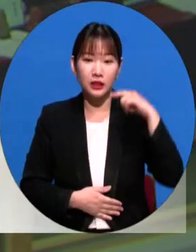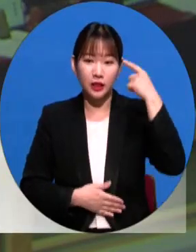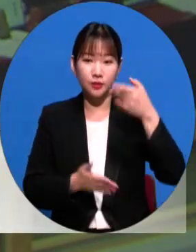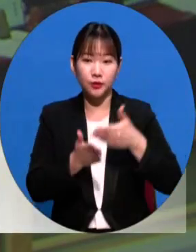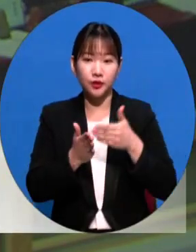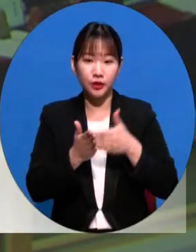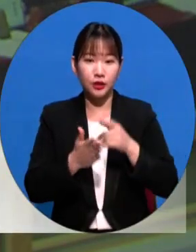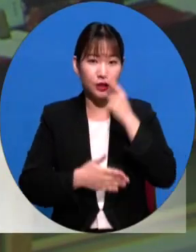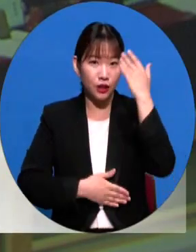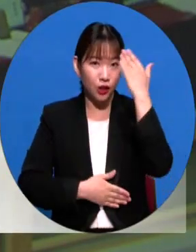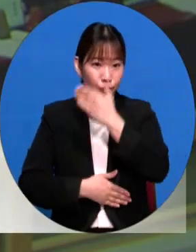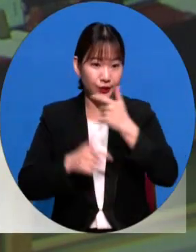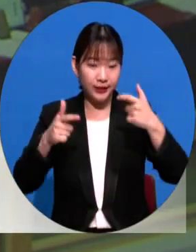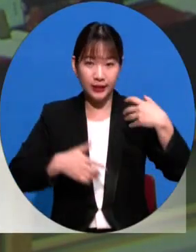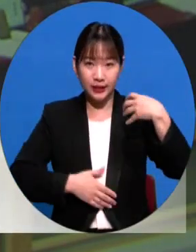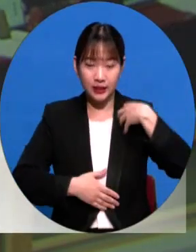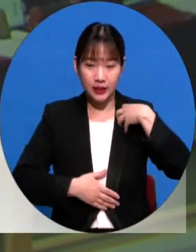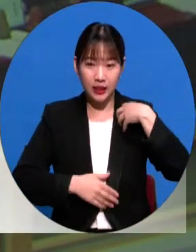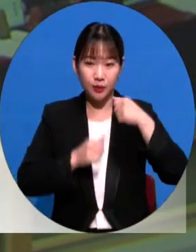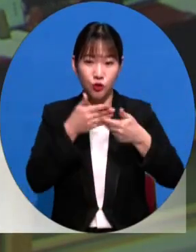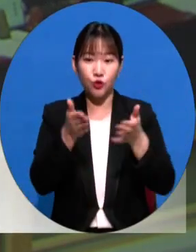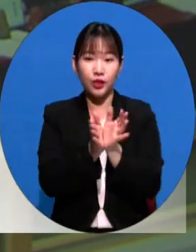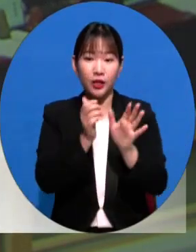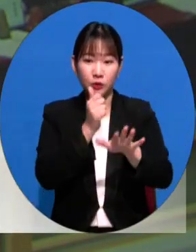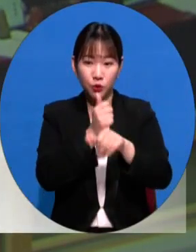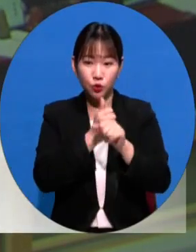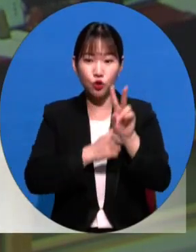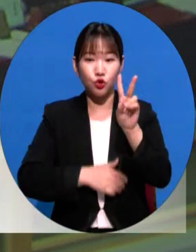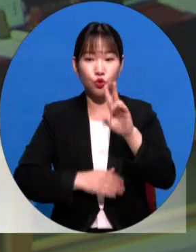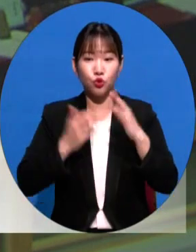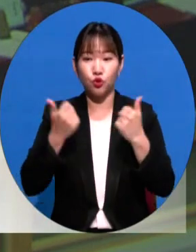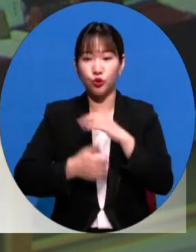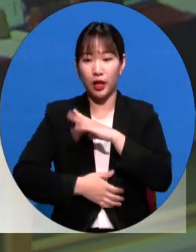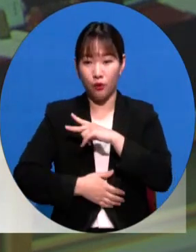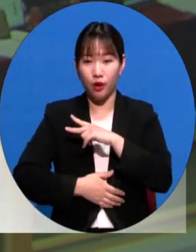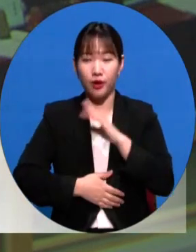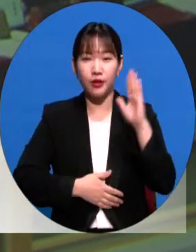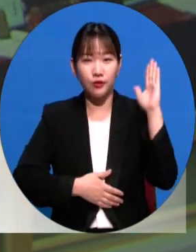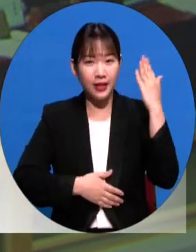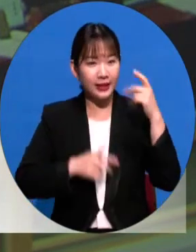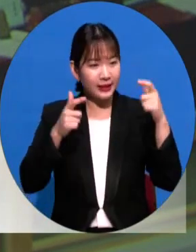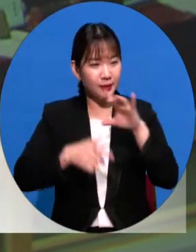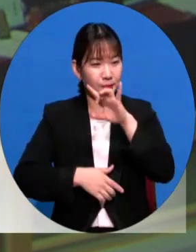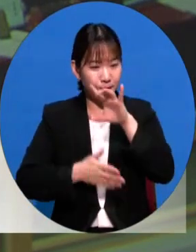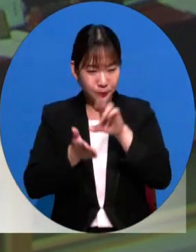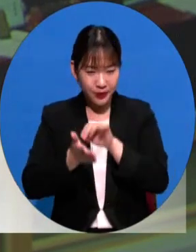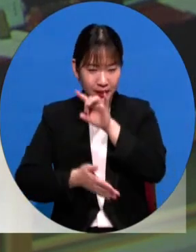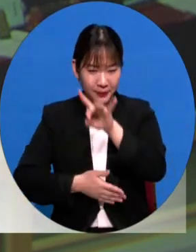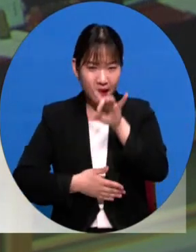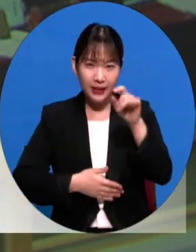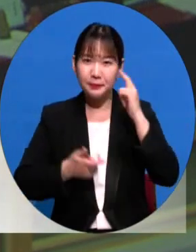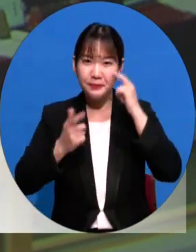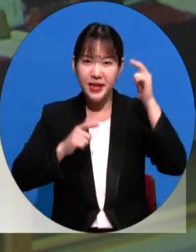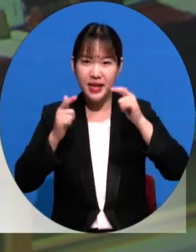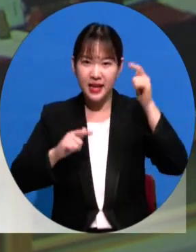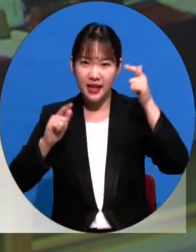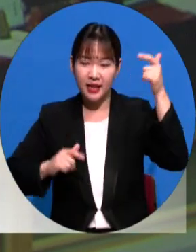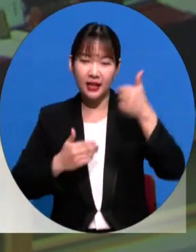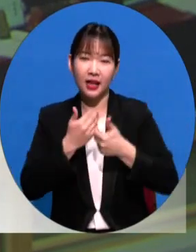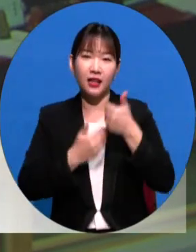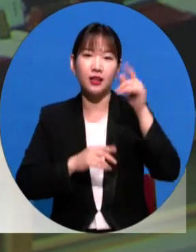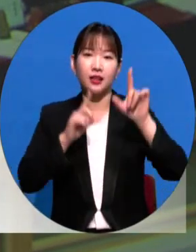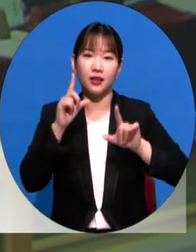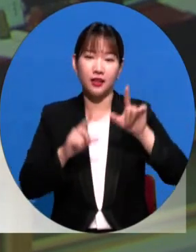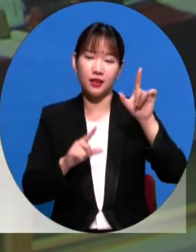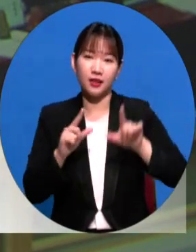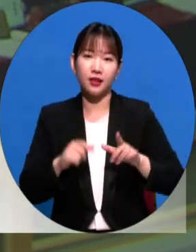다음 뉴스입니다 여수를 지역구로 하는 민주당 소속 두 국회의원들은 최근 지역 현안마다 의견을 달리하면서 불협화음을